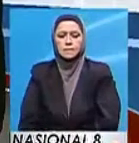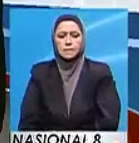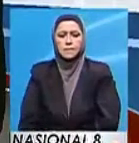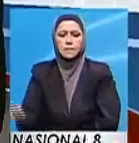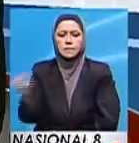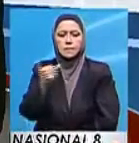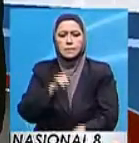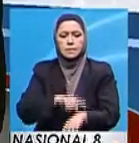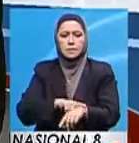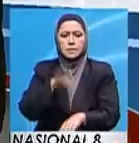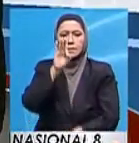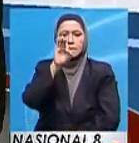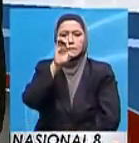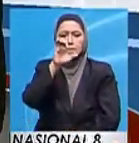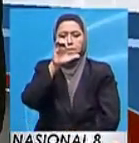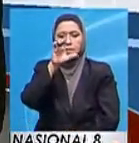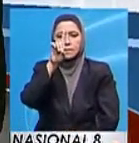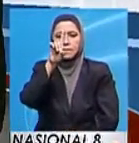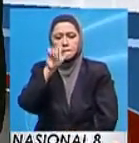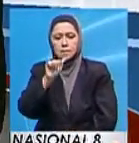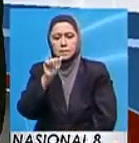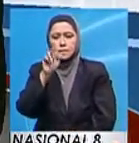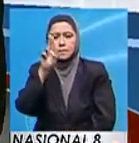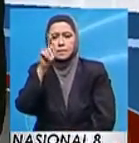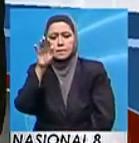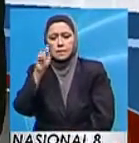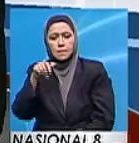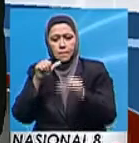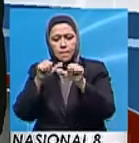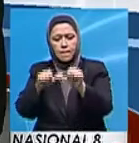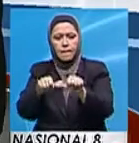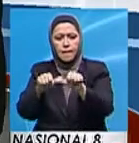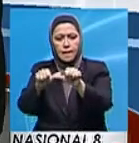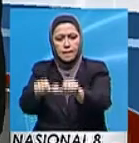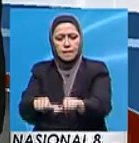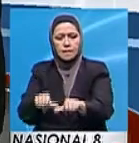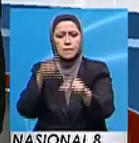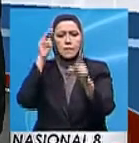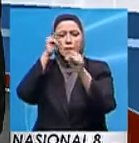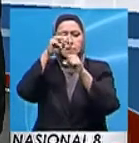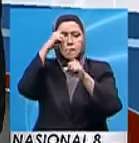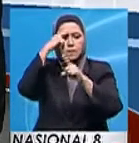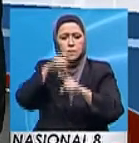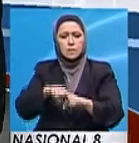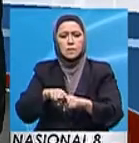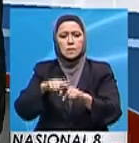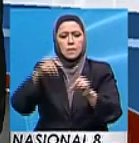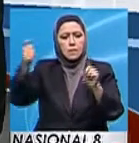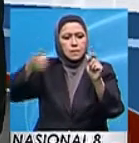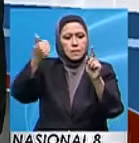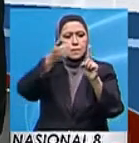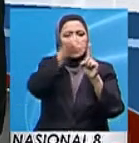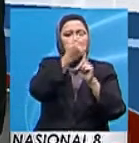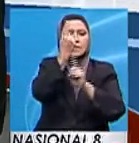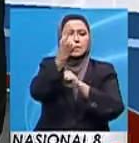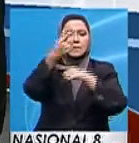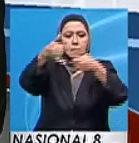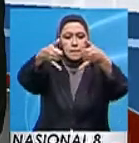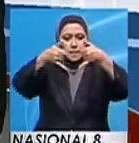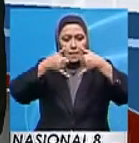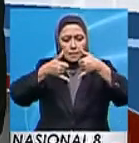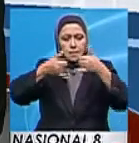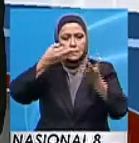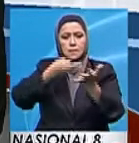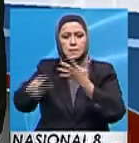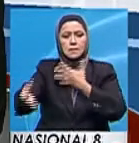Dalam pada itu, Felda United masih meneruskan misi memburu satu piala yang gagal dikecapi tahun lalu. Mengekalkan